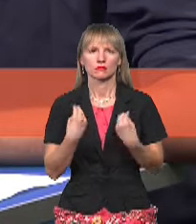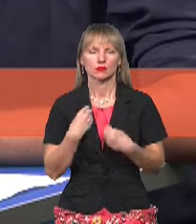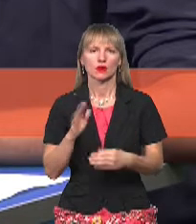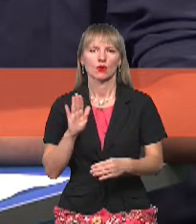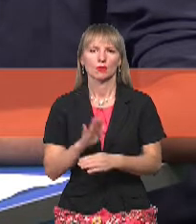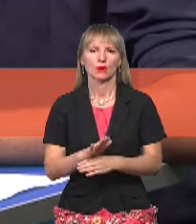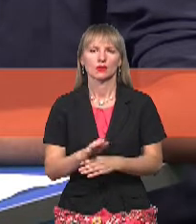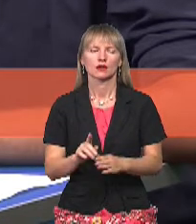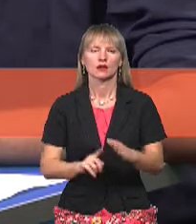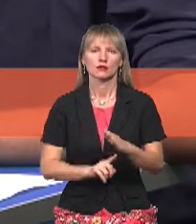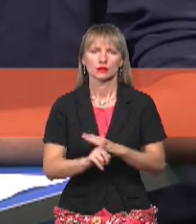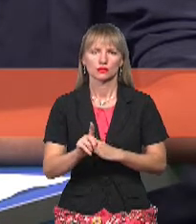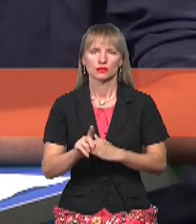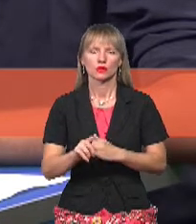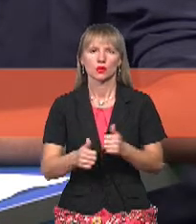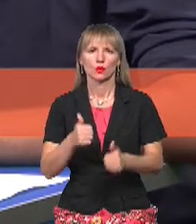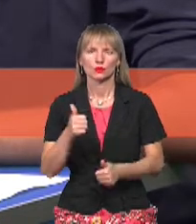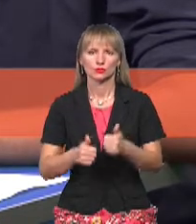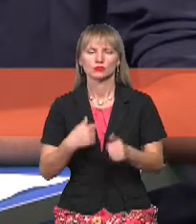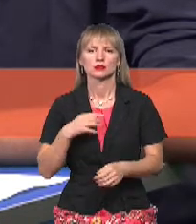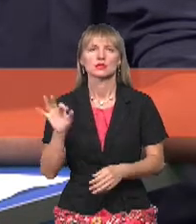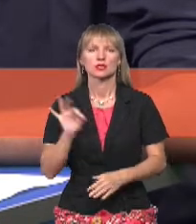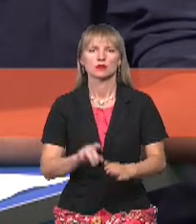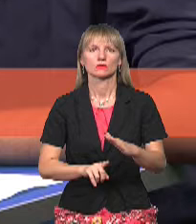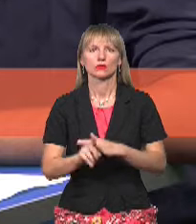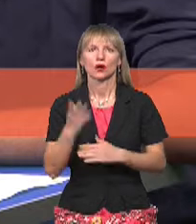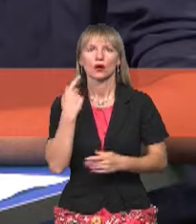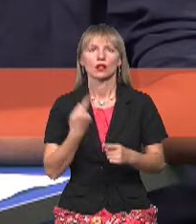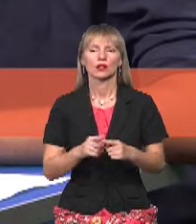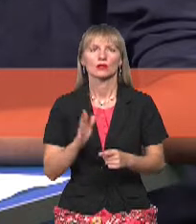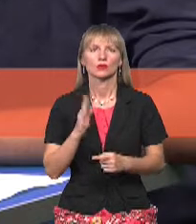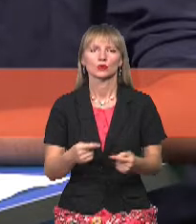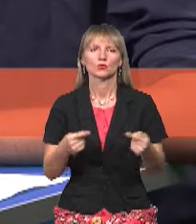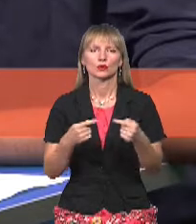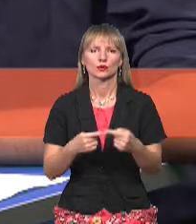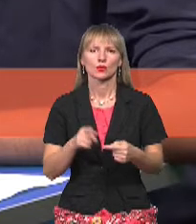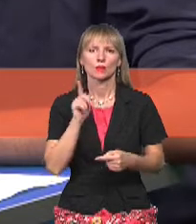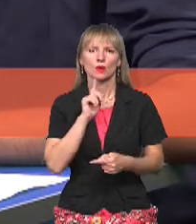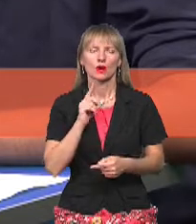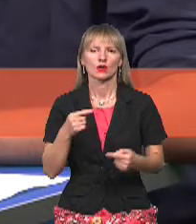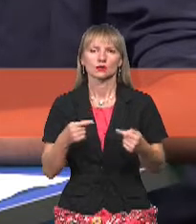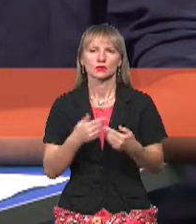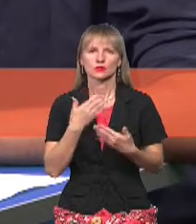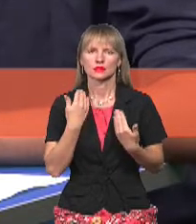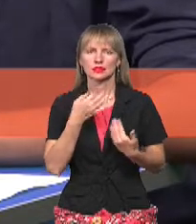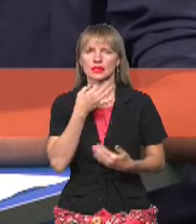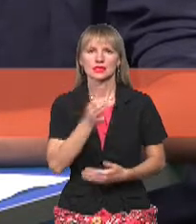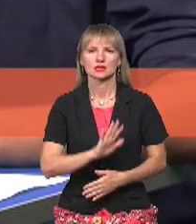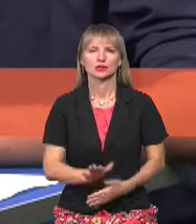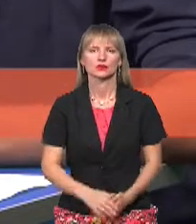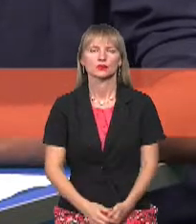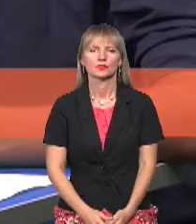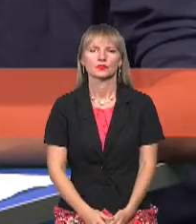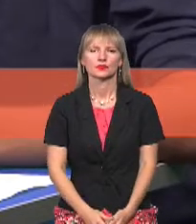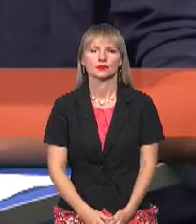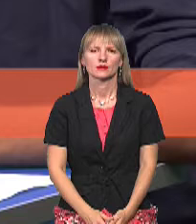команда відкрити конкурсний відбір, ми зразу розпочинаємо. Коли це буде, дати конкретної немає. А